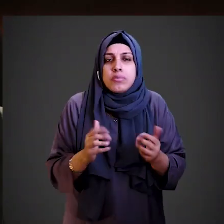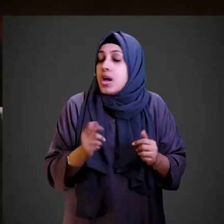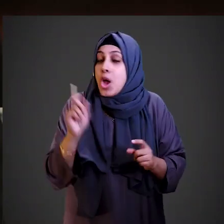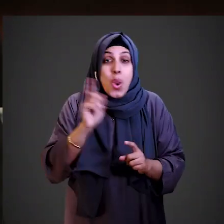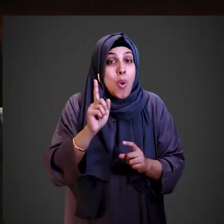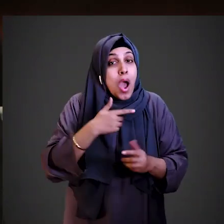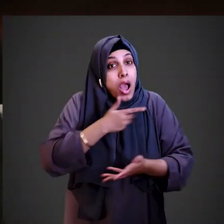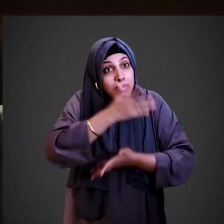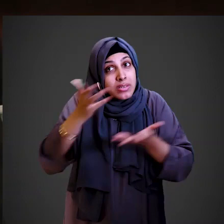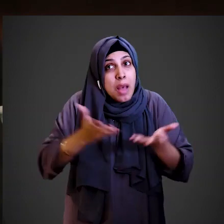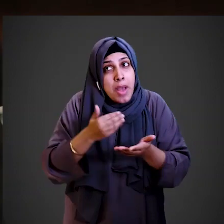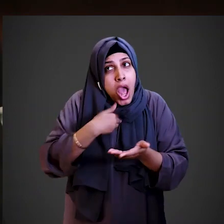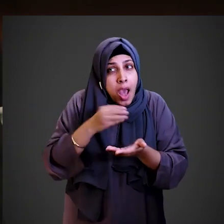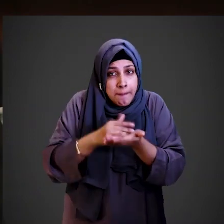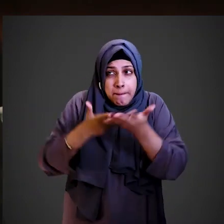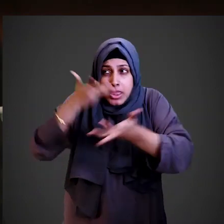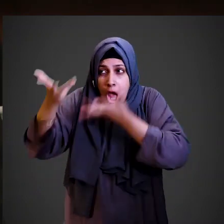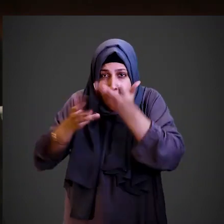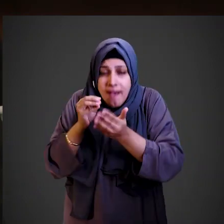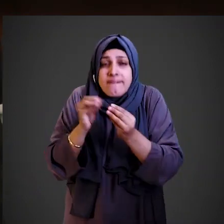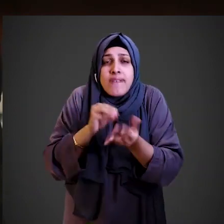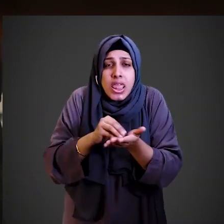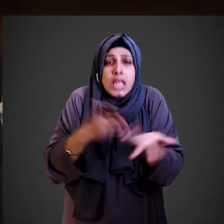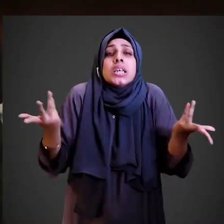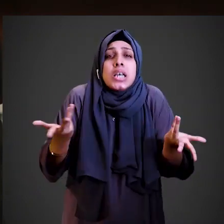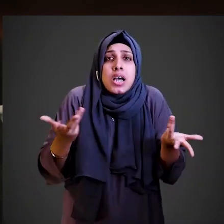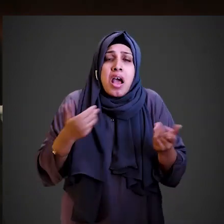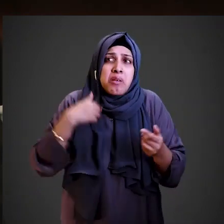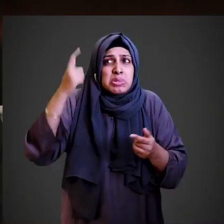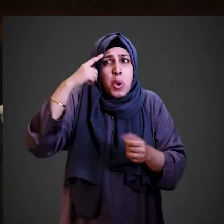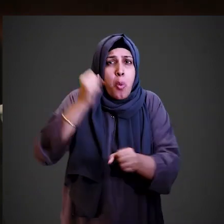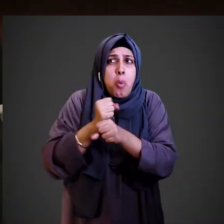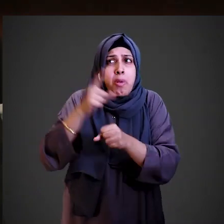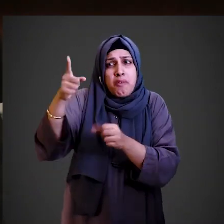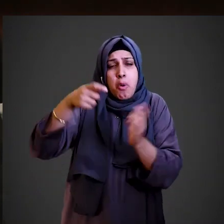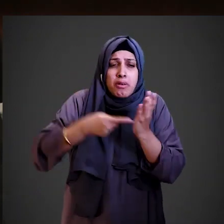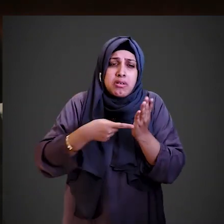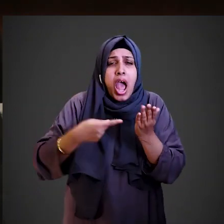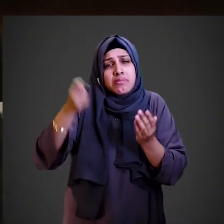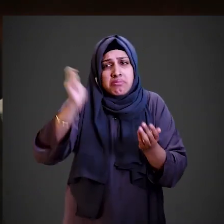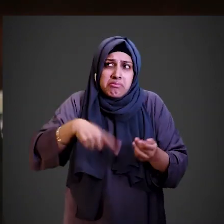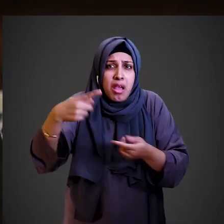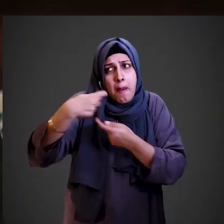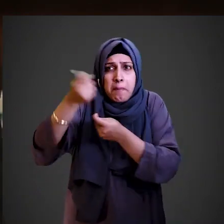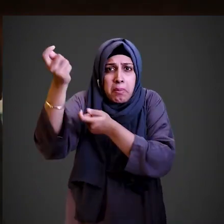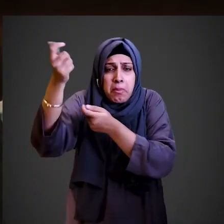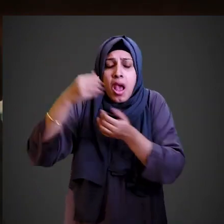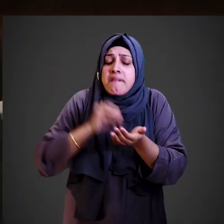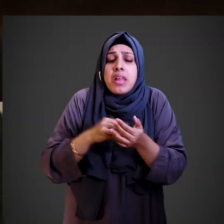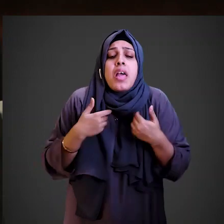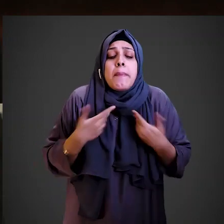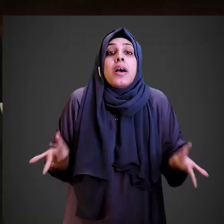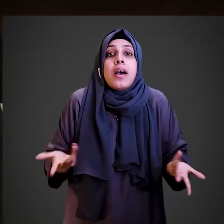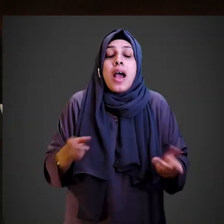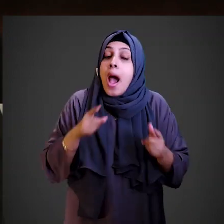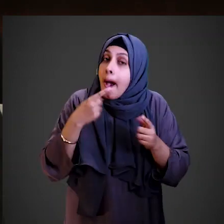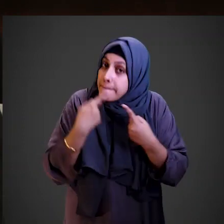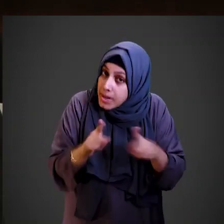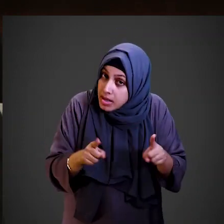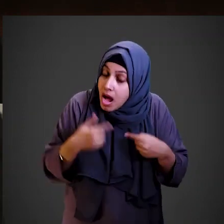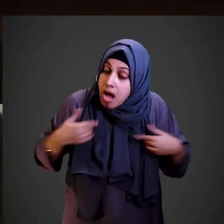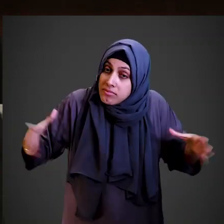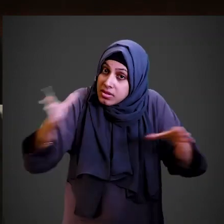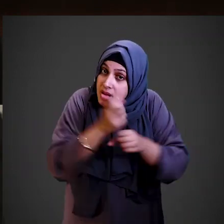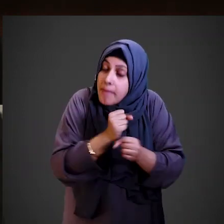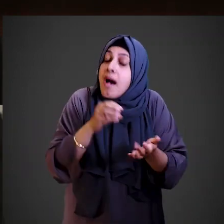حکومت کو بتائیں کہ ہم کتنے پیسے کما رہے ہیں، کیونکہ حکومت تو صرف ٹیکس لے لے گی۔ لیکن اس میں ہمارا بھی فائدہ ہے، کیونکہ بہت